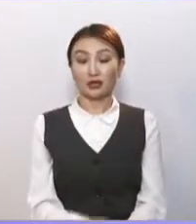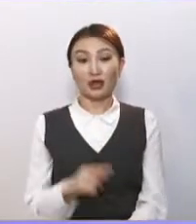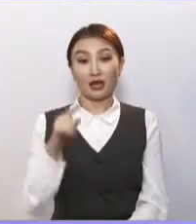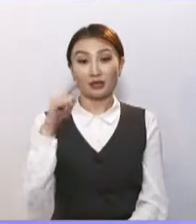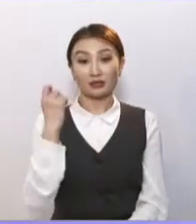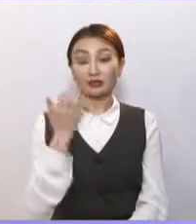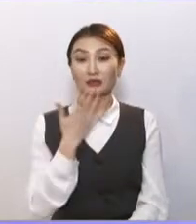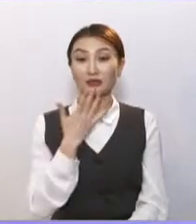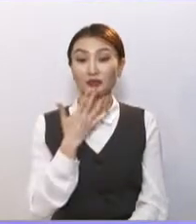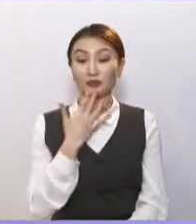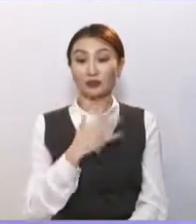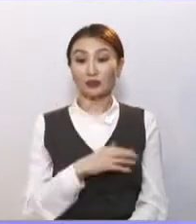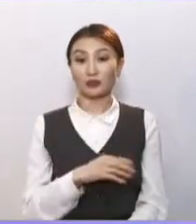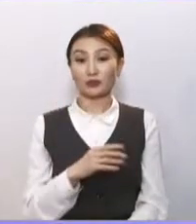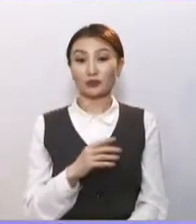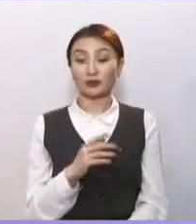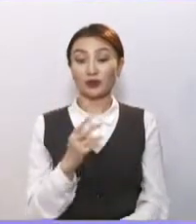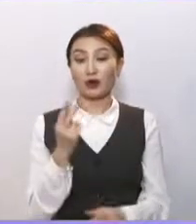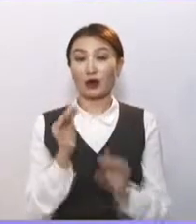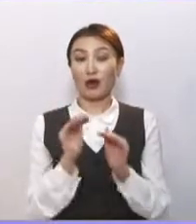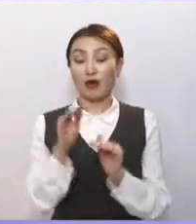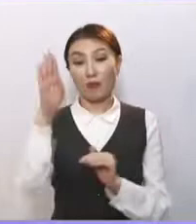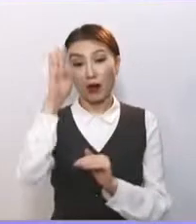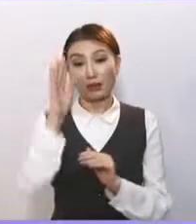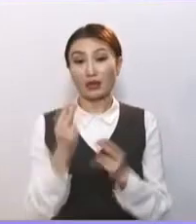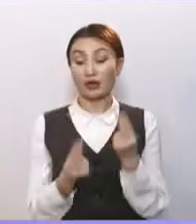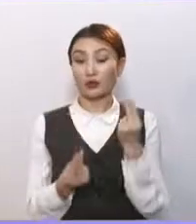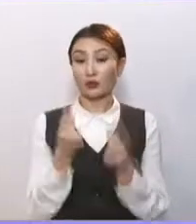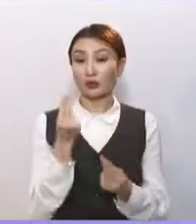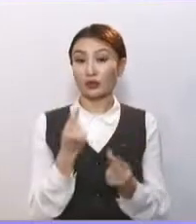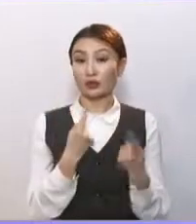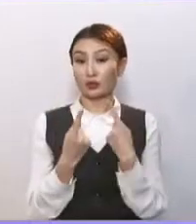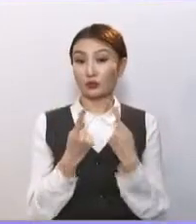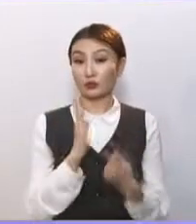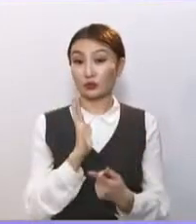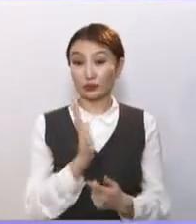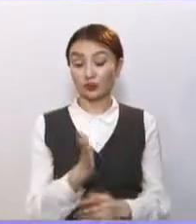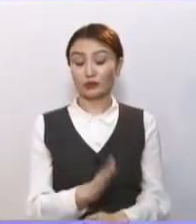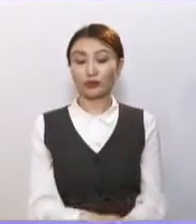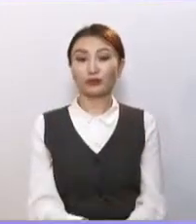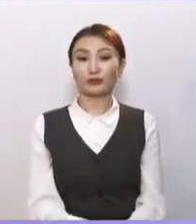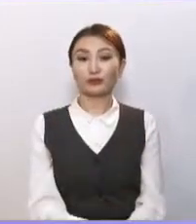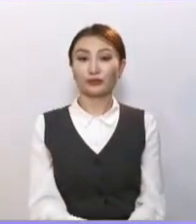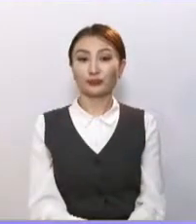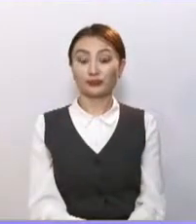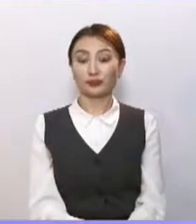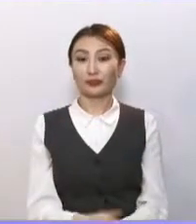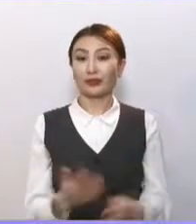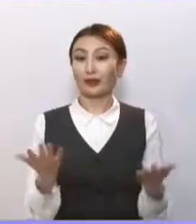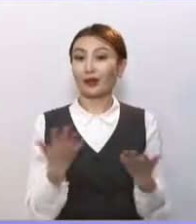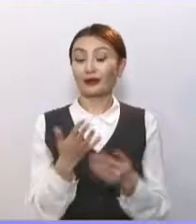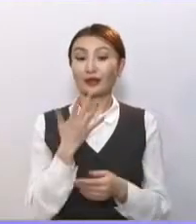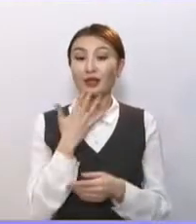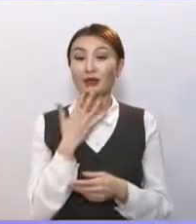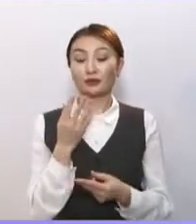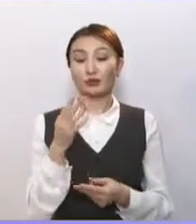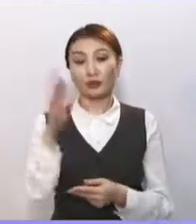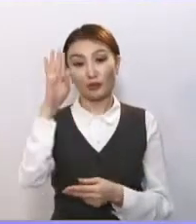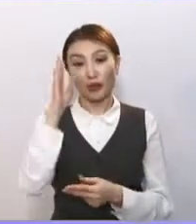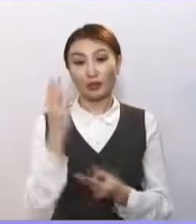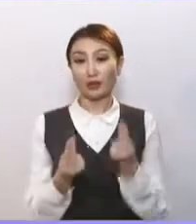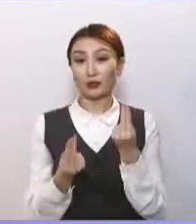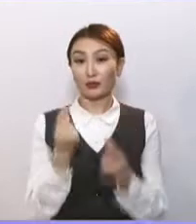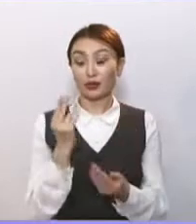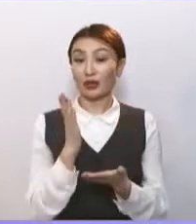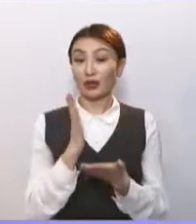Кыргыздын улуттук балдар оюндары жөнүндө сүйлөшөбүз. Кандай улуттук балдар